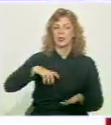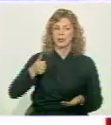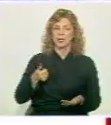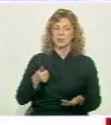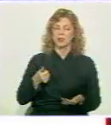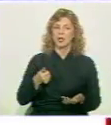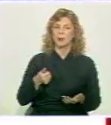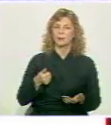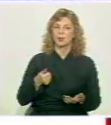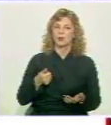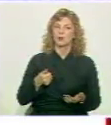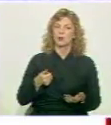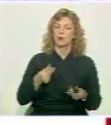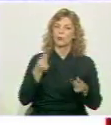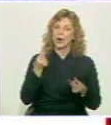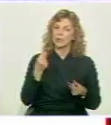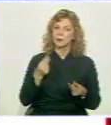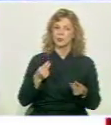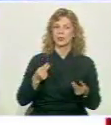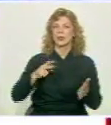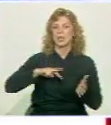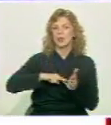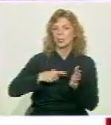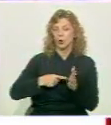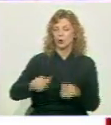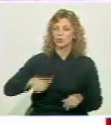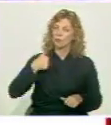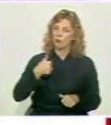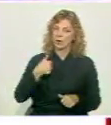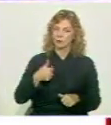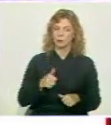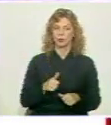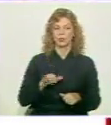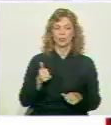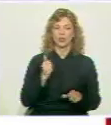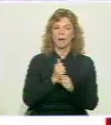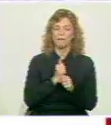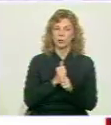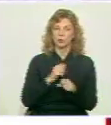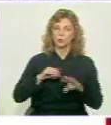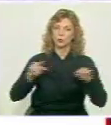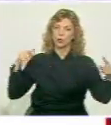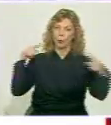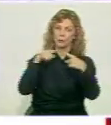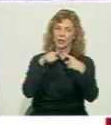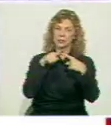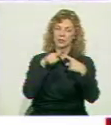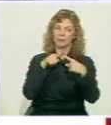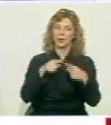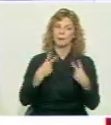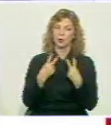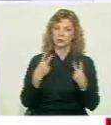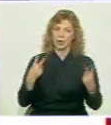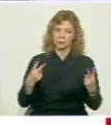foarte tehnică, este o zonă care a permis, iată, să realizăm obiective extrem de importante